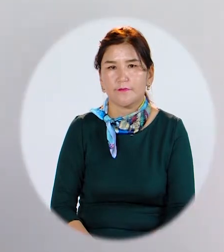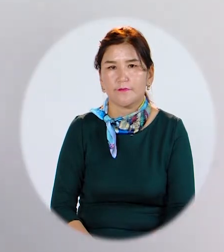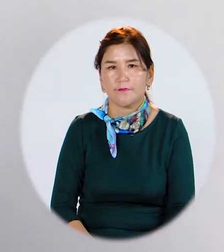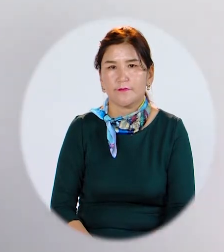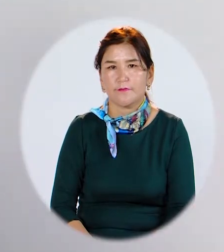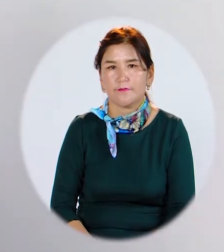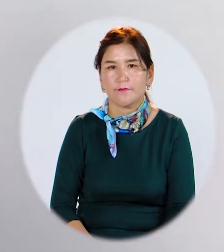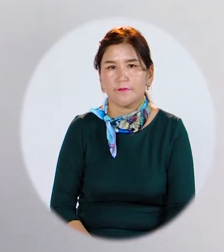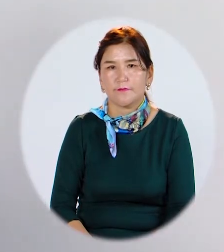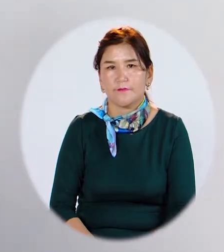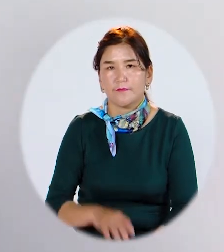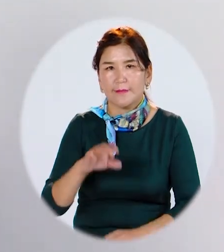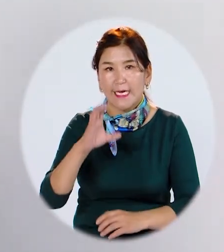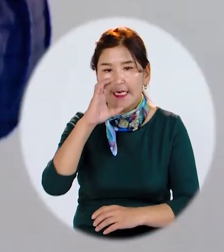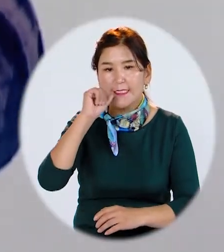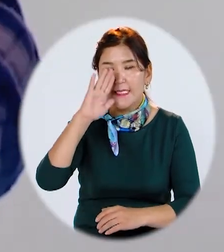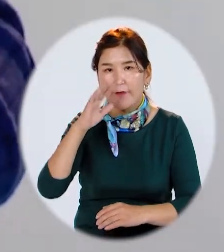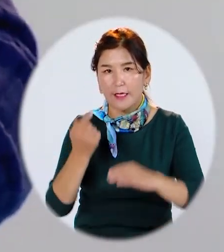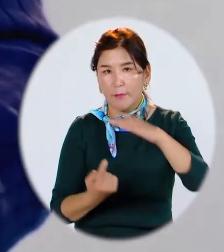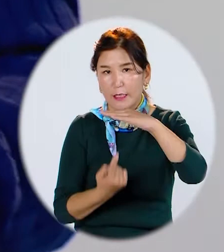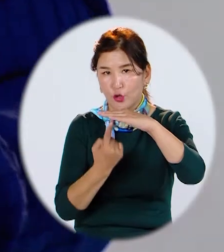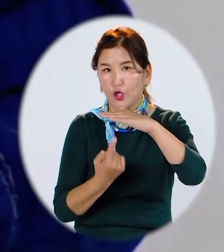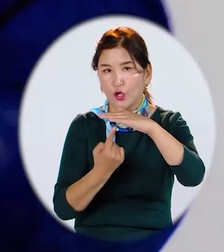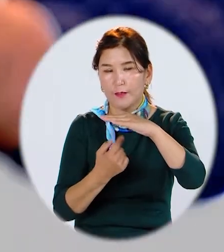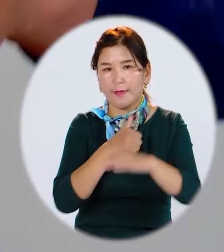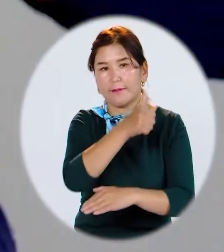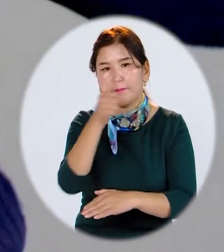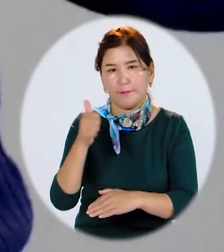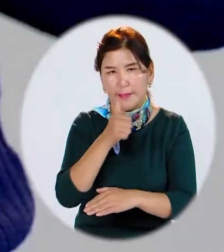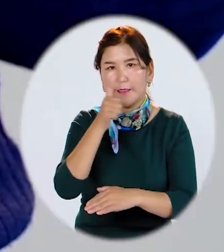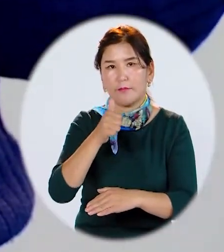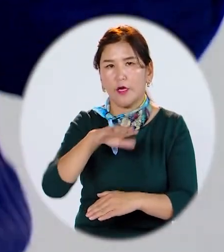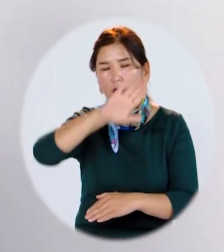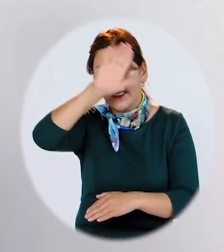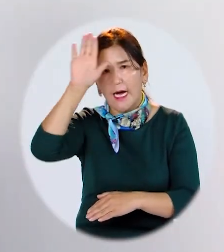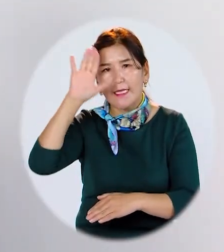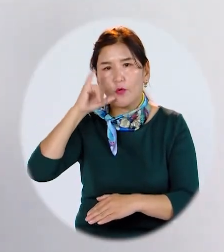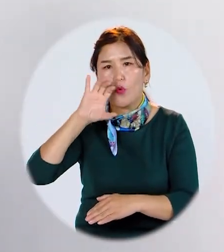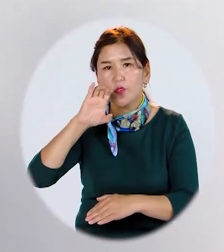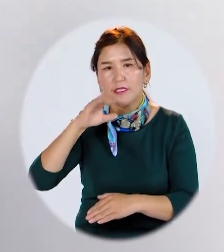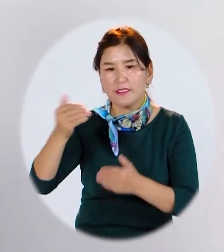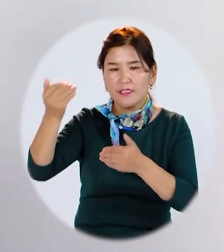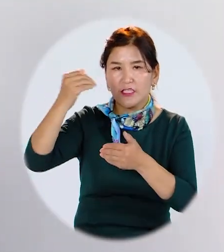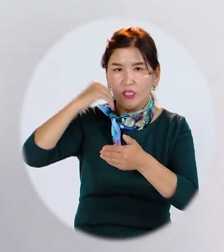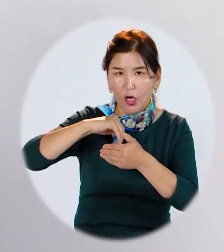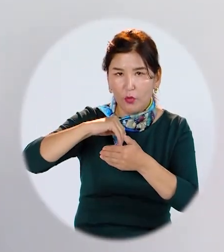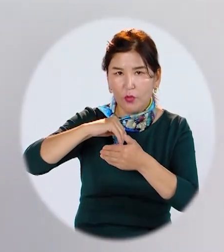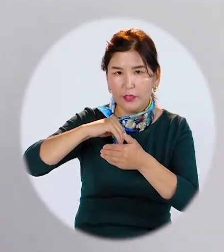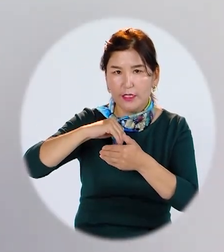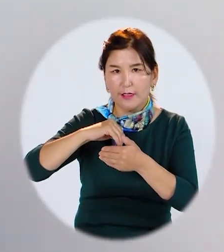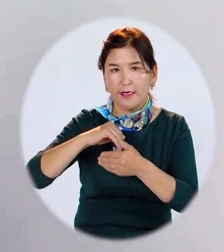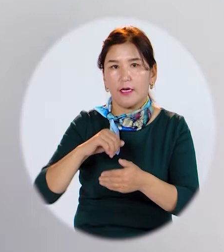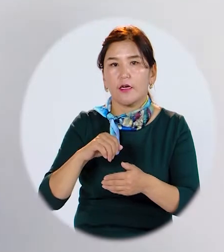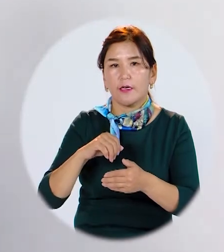За ингээд ёроол маань бэлэн боллоо. За одоо энийг бүгдээрээ халуун усанд хийж эргүүлэх шаардлагатай байна. За